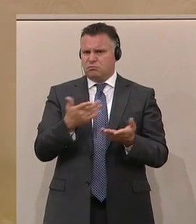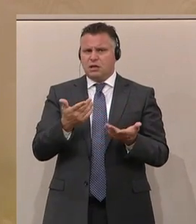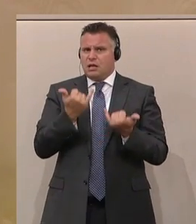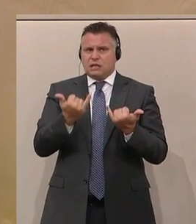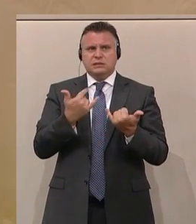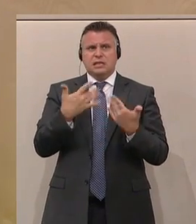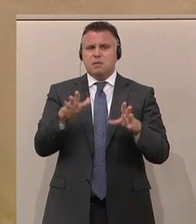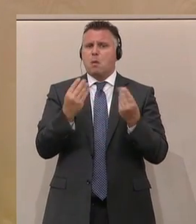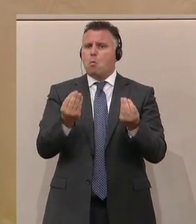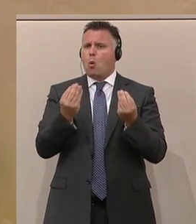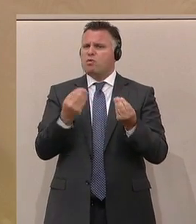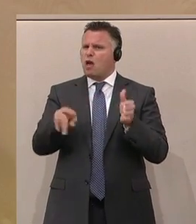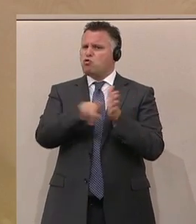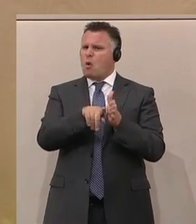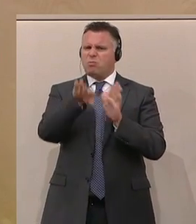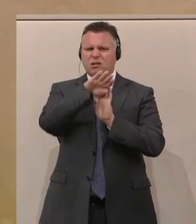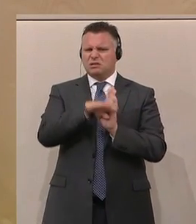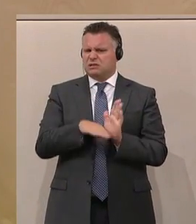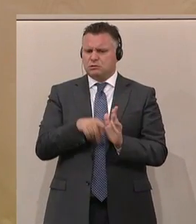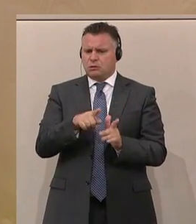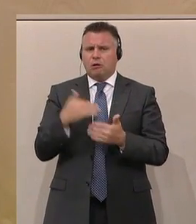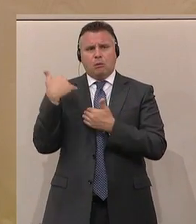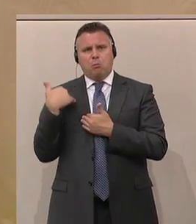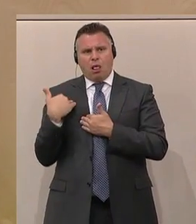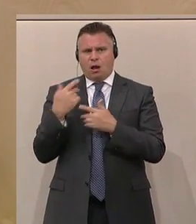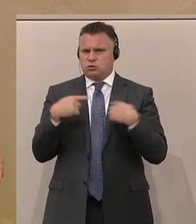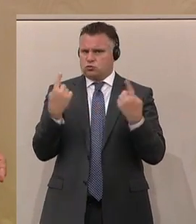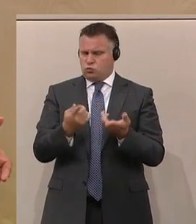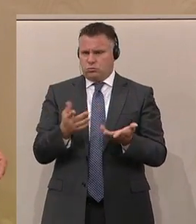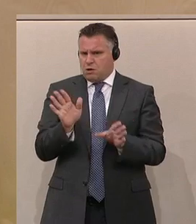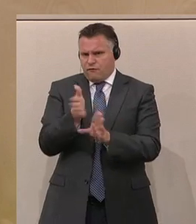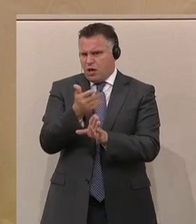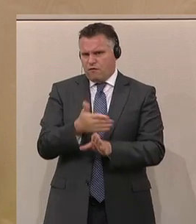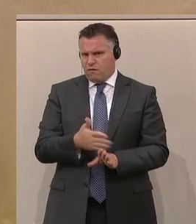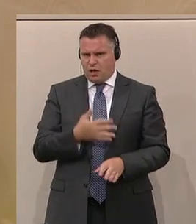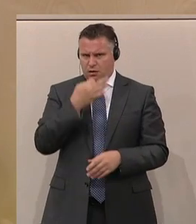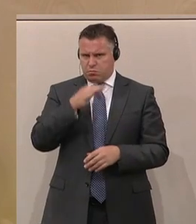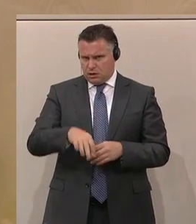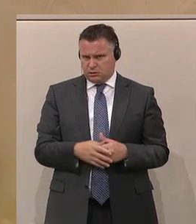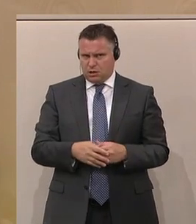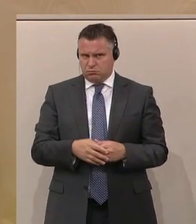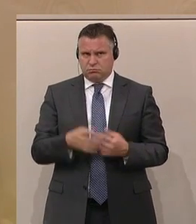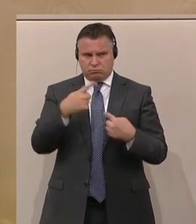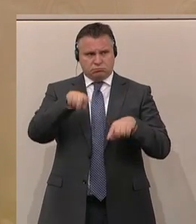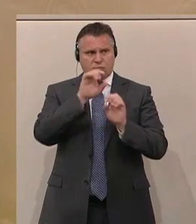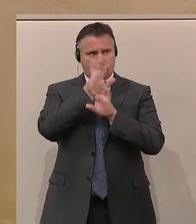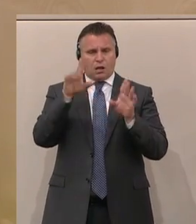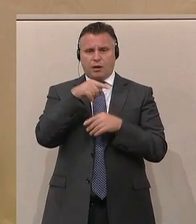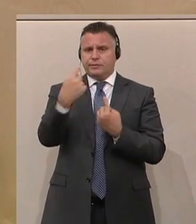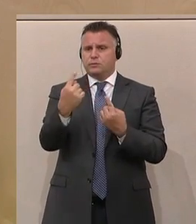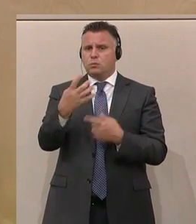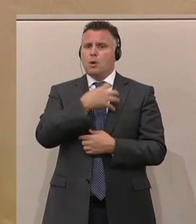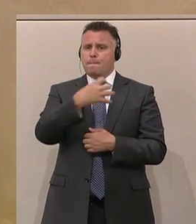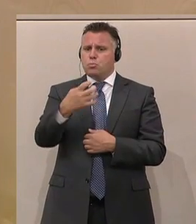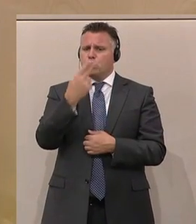mehr zeitgemäßen Normen sind ein überflüssiger Ballast für uns alle. Und es ist wohl jedem klar, dass man, wenn man sich als Bürger